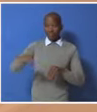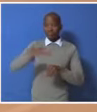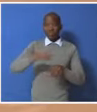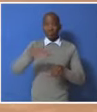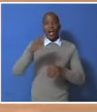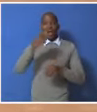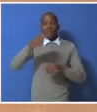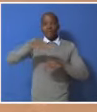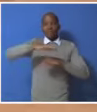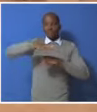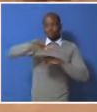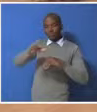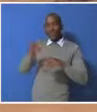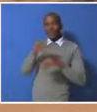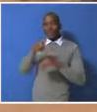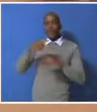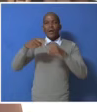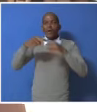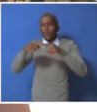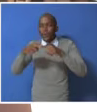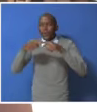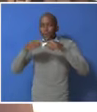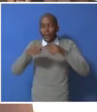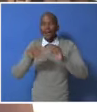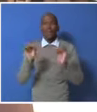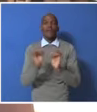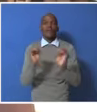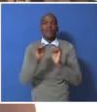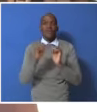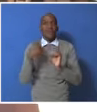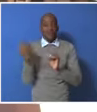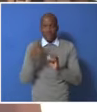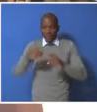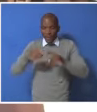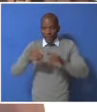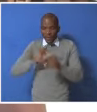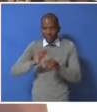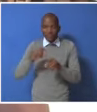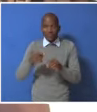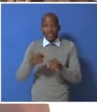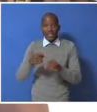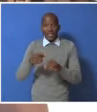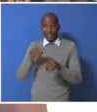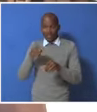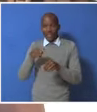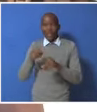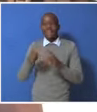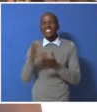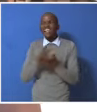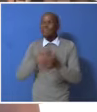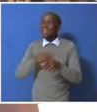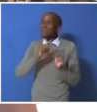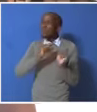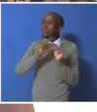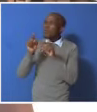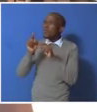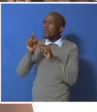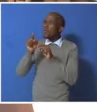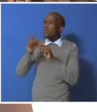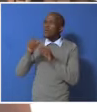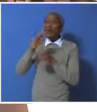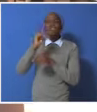yone ya Greater Gaborone kana ga gona dikgong ra gotsa mo famong mme ne re kgona go ya kgonnye hela towards